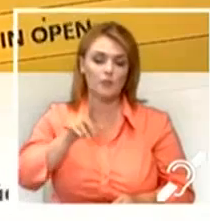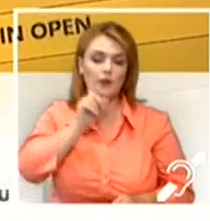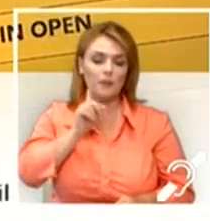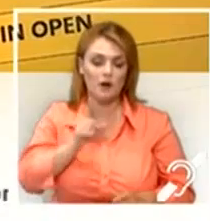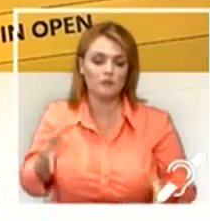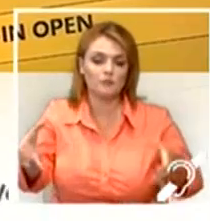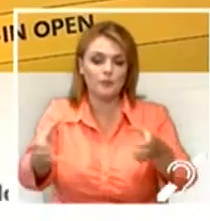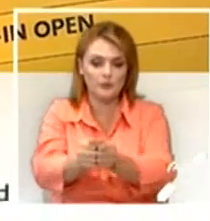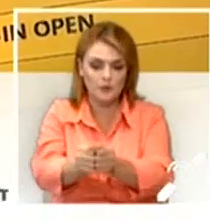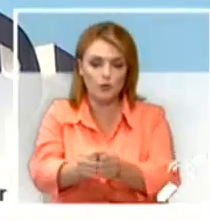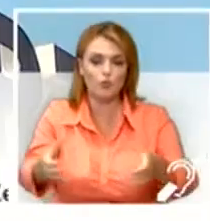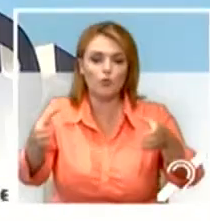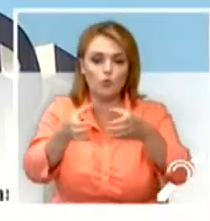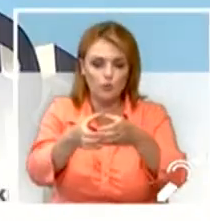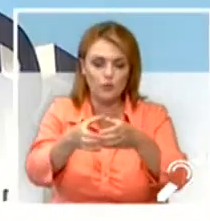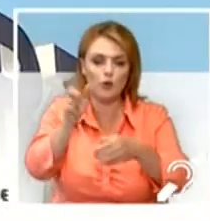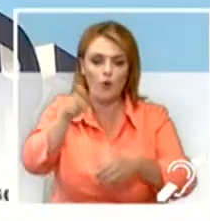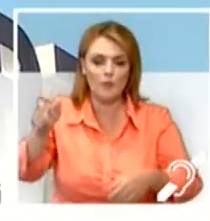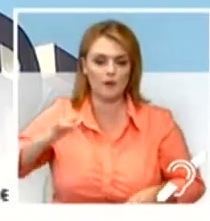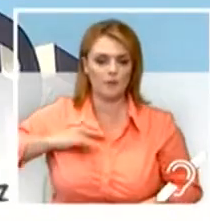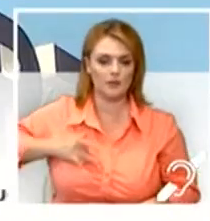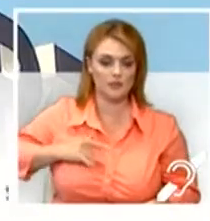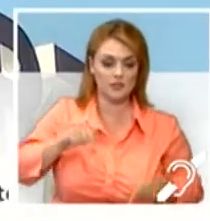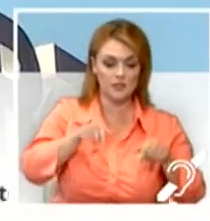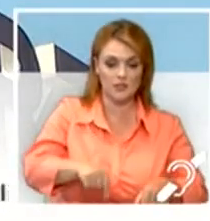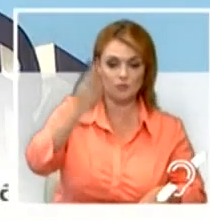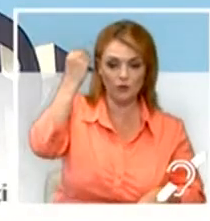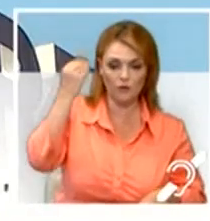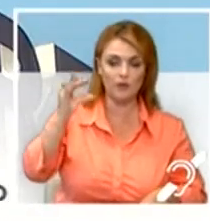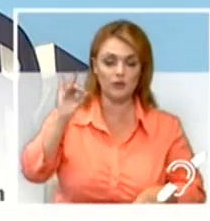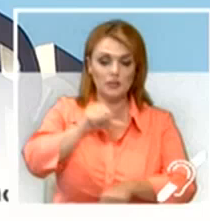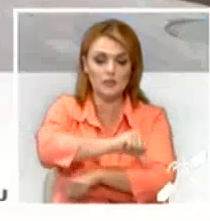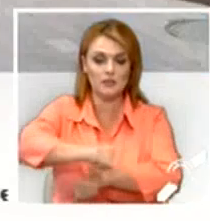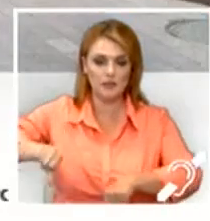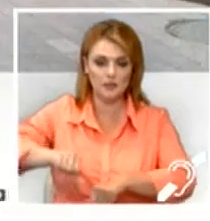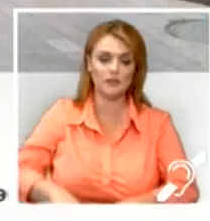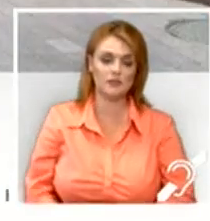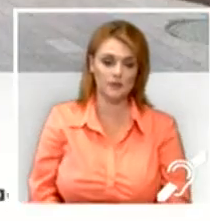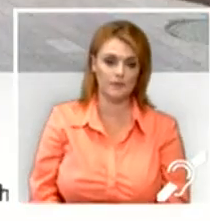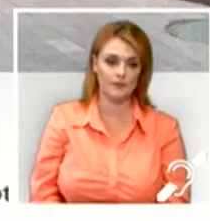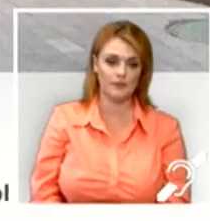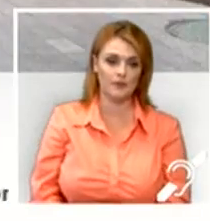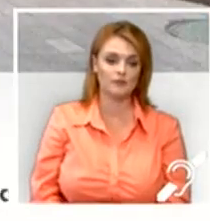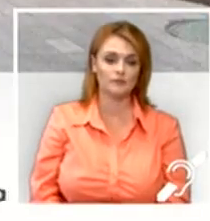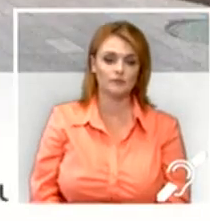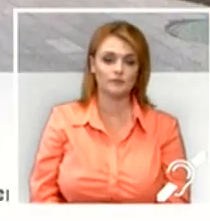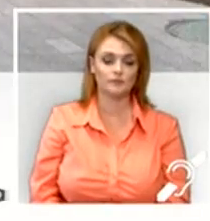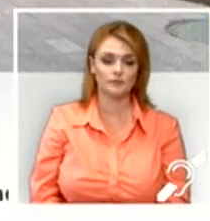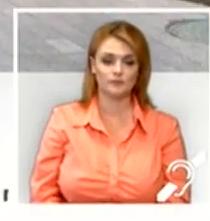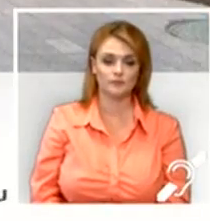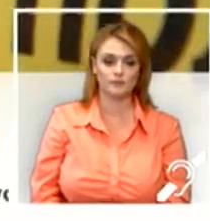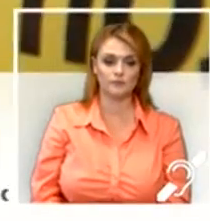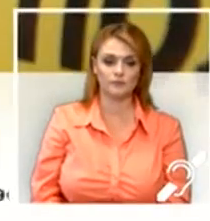din țară și de peste hotare. De la începutul acestui an au fost înregistrate 43 de alerte false cu bombă, care vizau